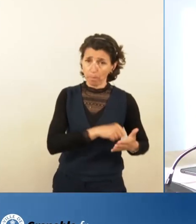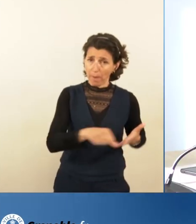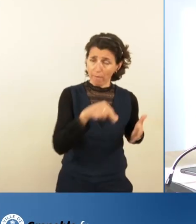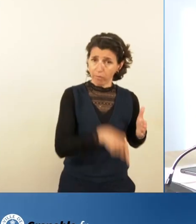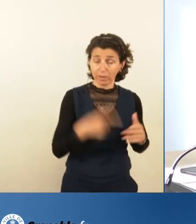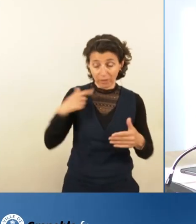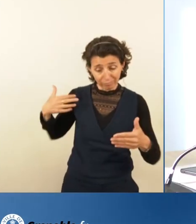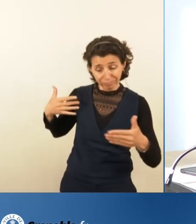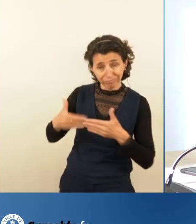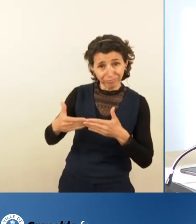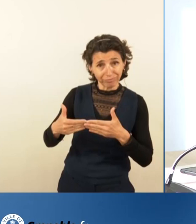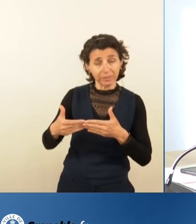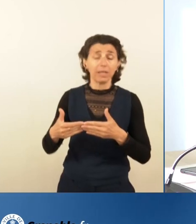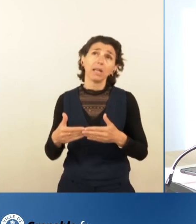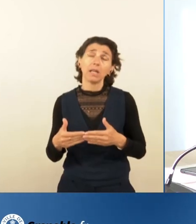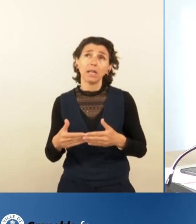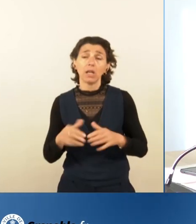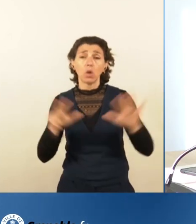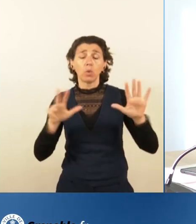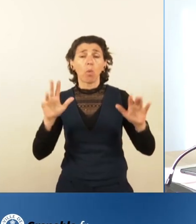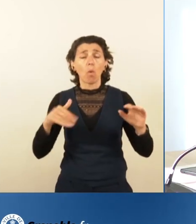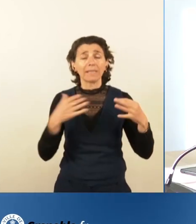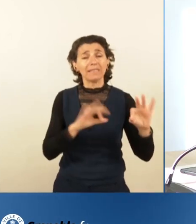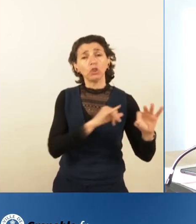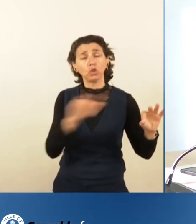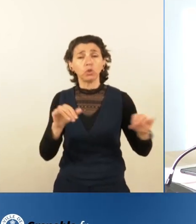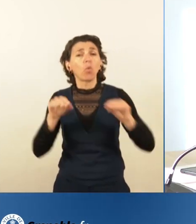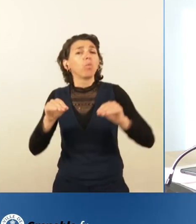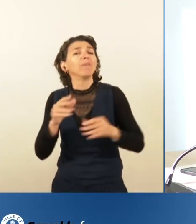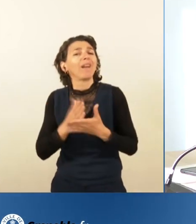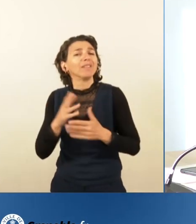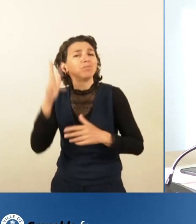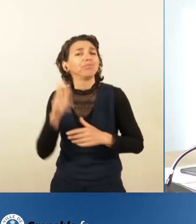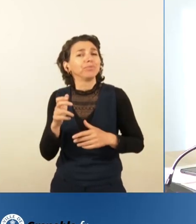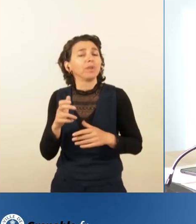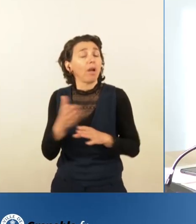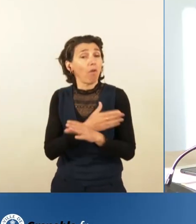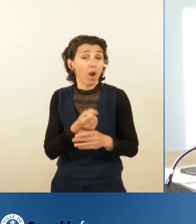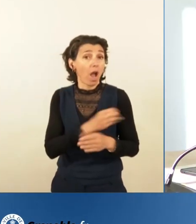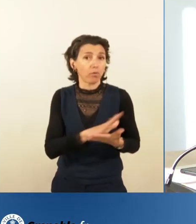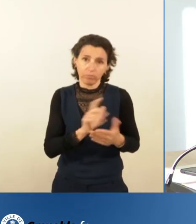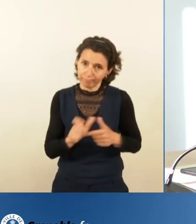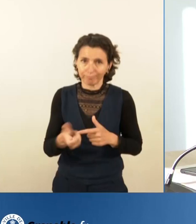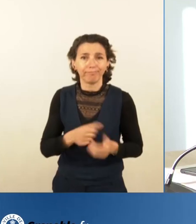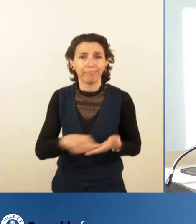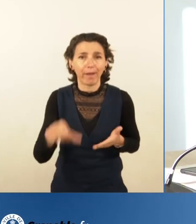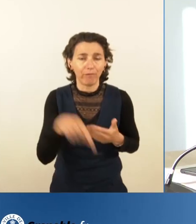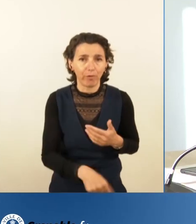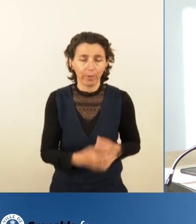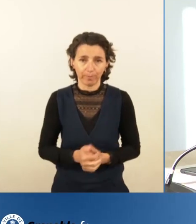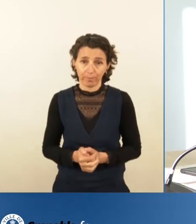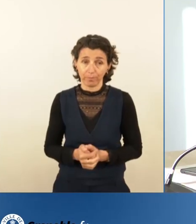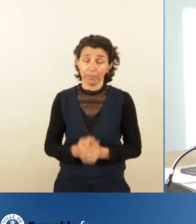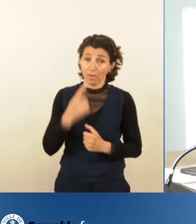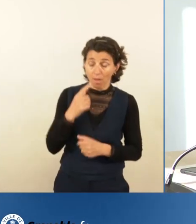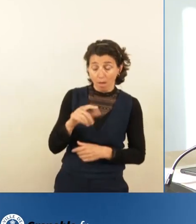tu es gratuitement à partir de 7h50 jusqu'au début des cours désormais il faudra payer si votre enfant est resté jusqu'à leur gratuitement à l'école